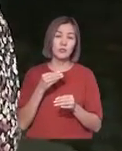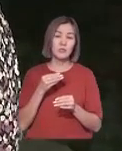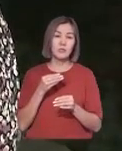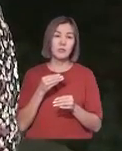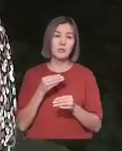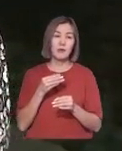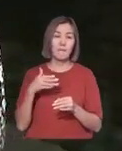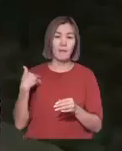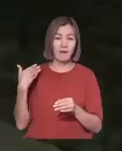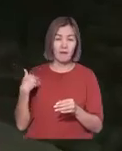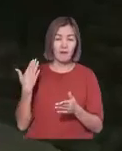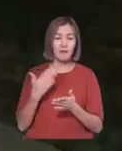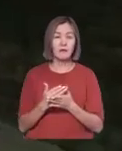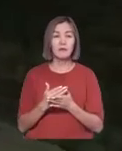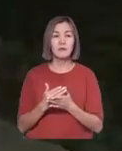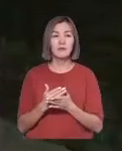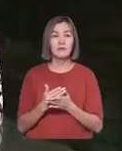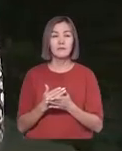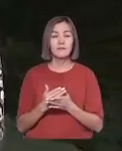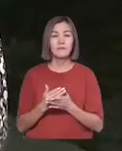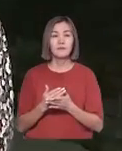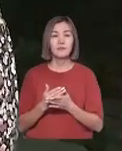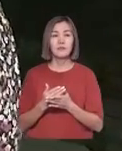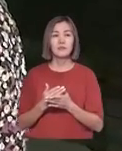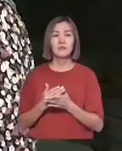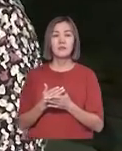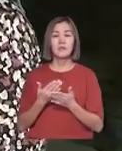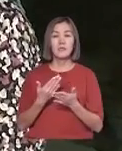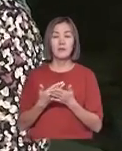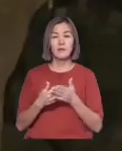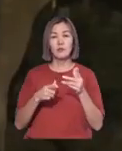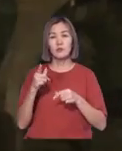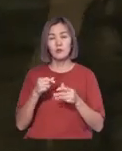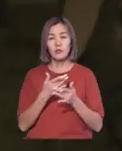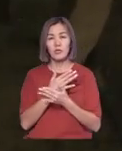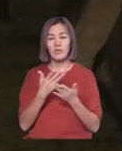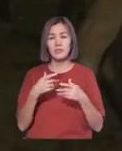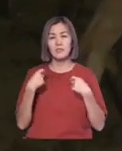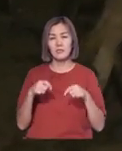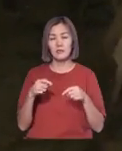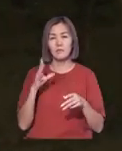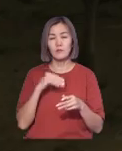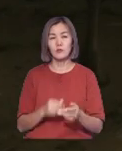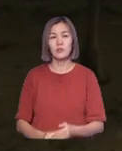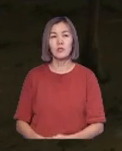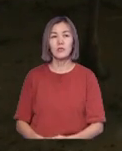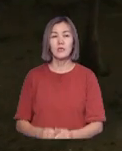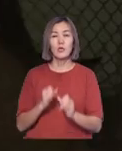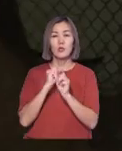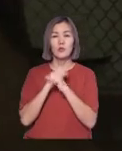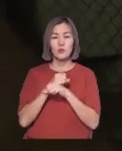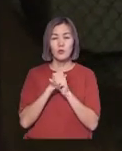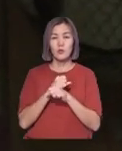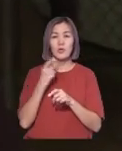пайда, артылған өнімдерді дүкендерге, көршілерге сатамыз. Гүмінбек Бабаш түйе шаруашылығын таңдап